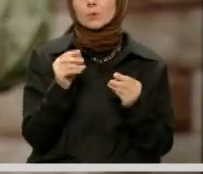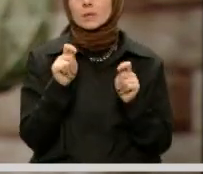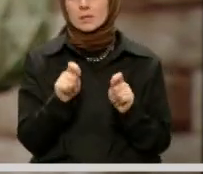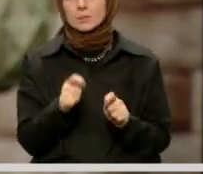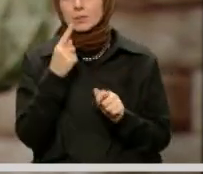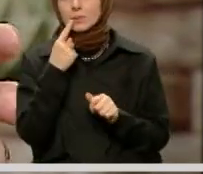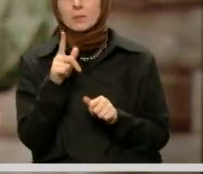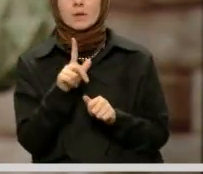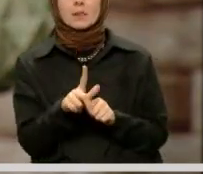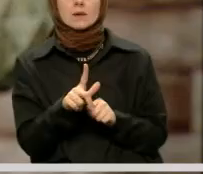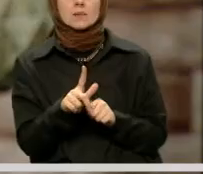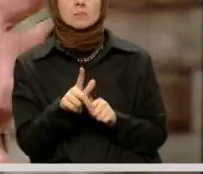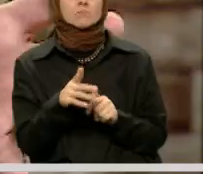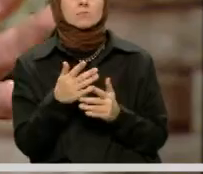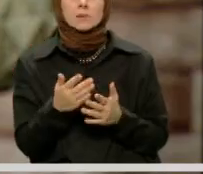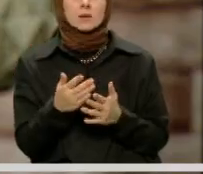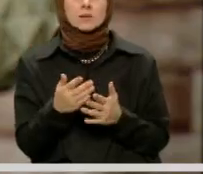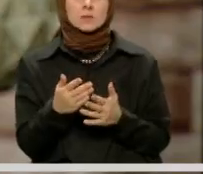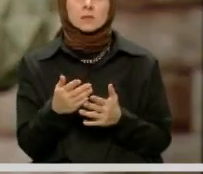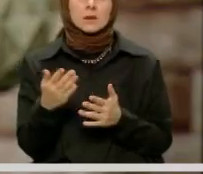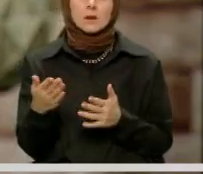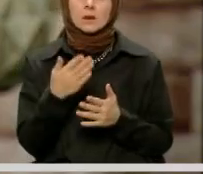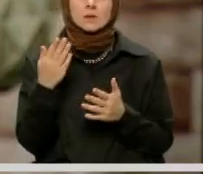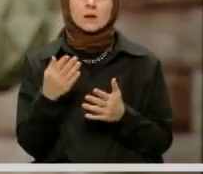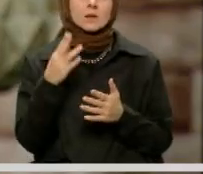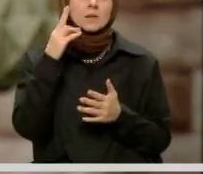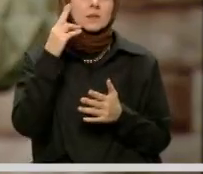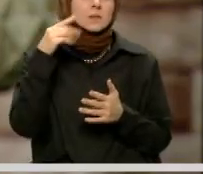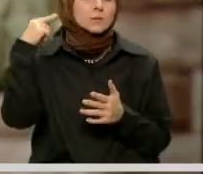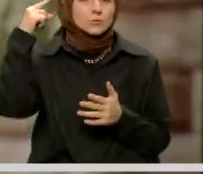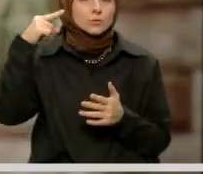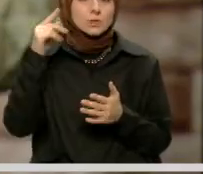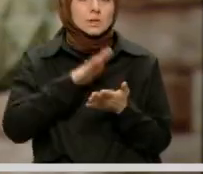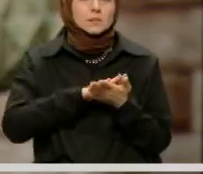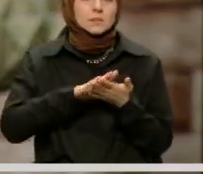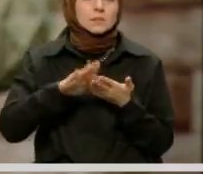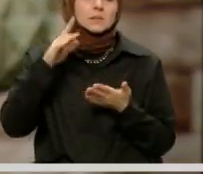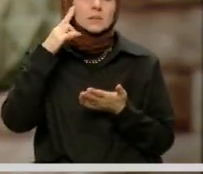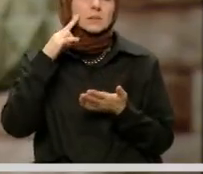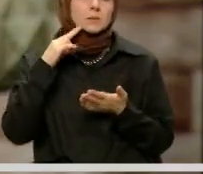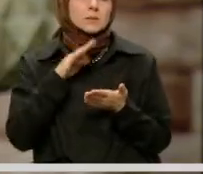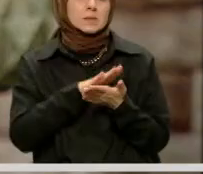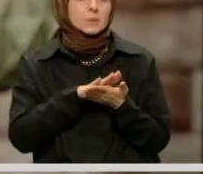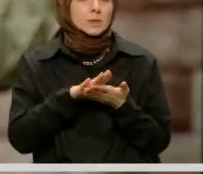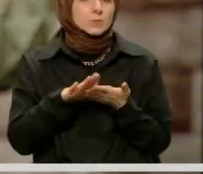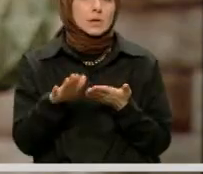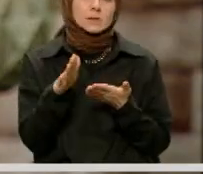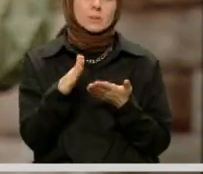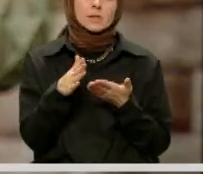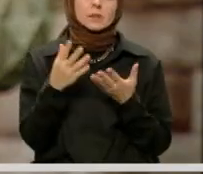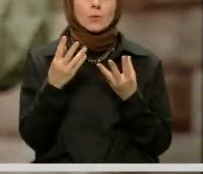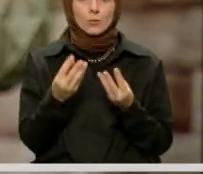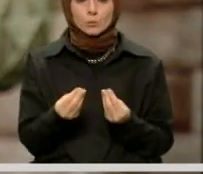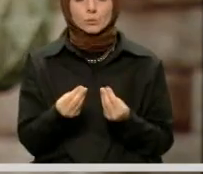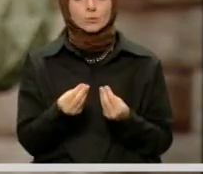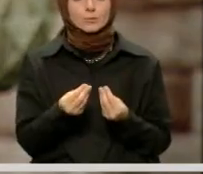girmek gerekiyor. Başarındayız. Daha hala niyet temizliği geçmiş değil. Daha Ramazan'ın o ilk günlerindeyiz. Başka. Hiçbir şeyi kaçırmış değiliz. Niyetimizi